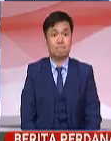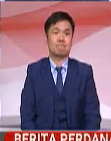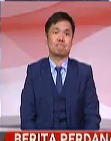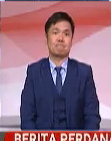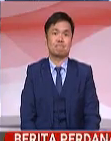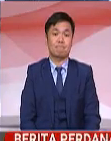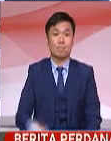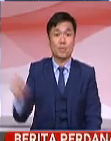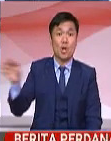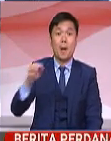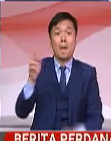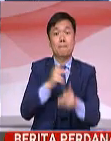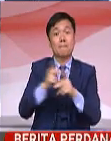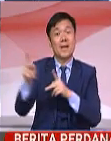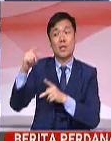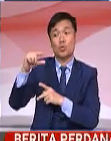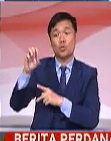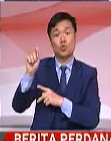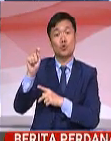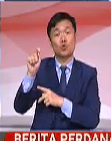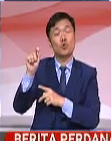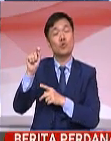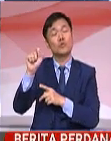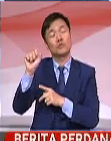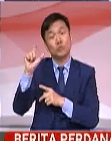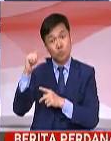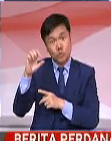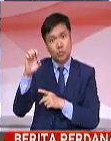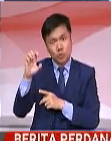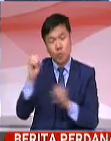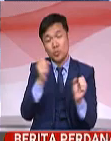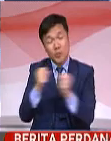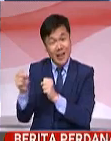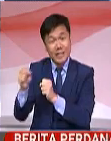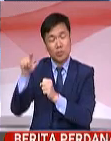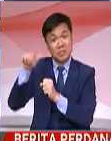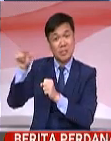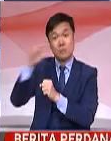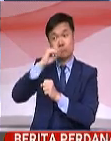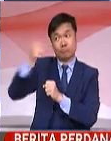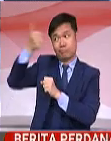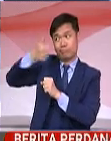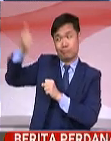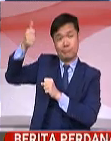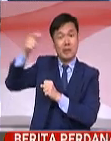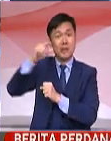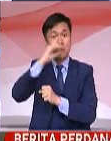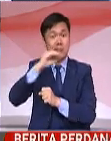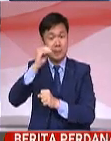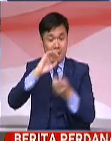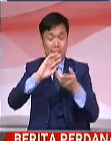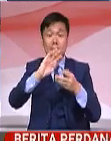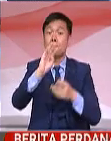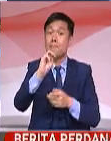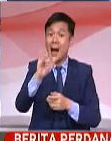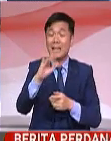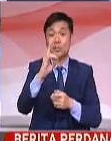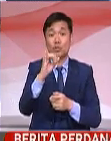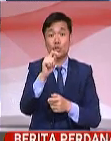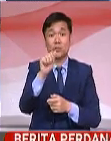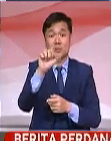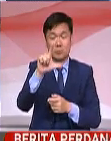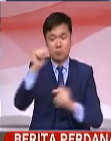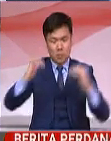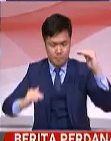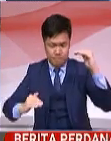Dalam pada itu, pakar geostrategi Dr. Azmi Hassan berpendapat inisiatif My Digital merupakan usaha merapatkan jurang masyarakat